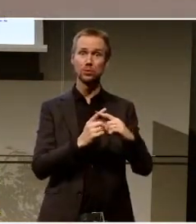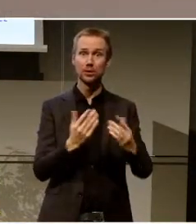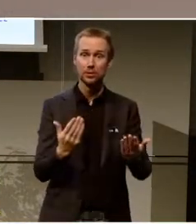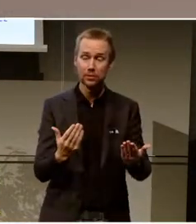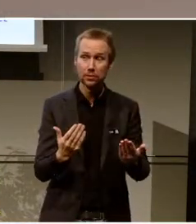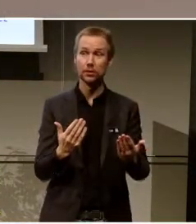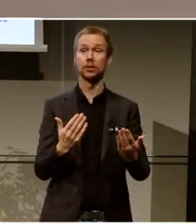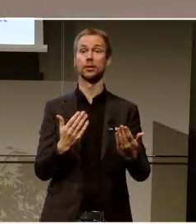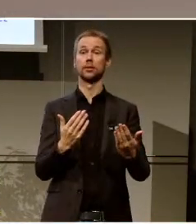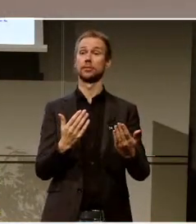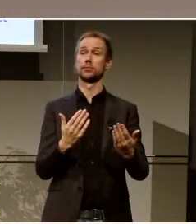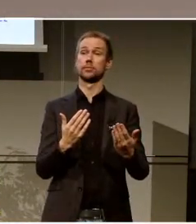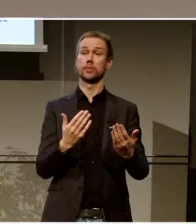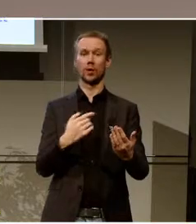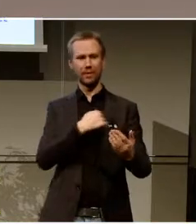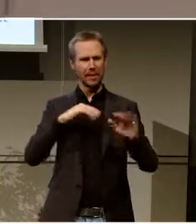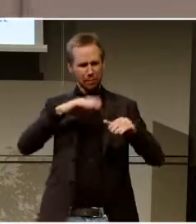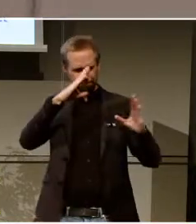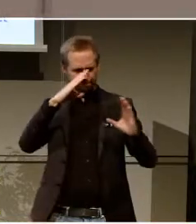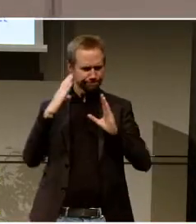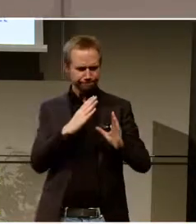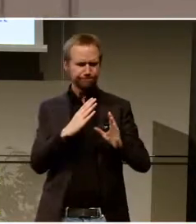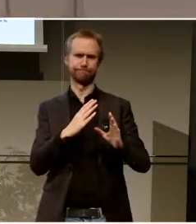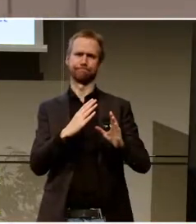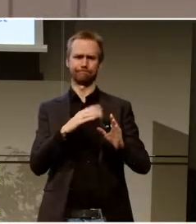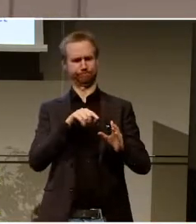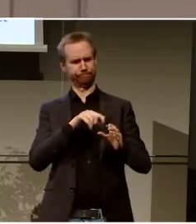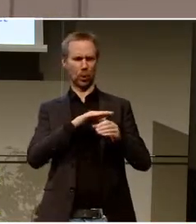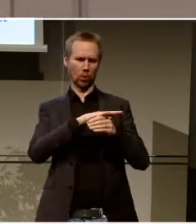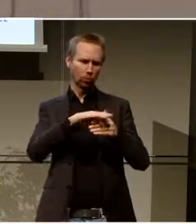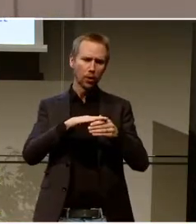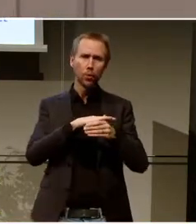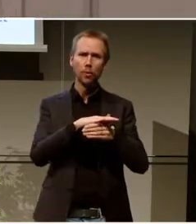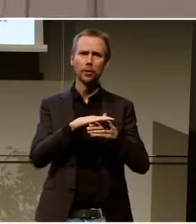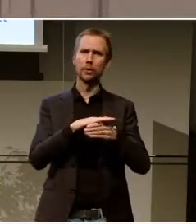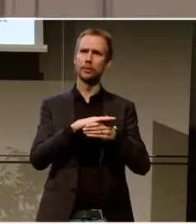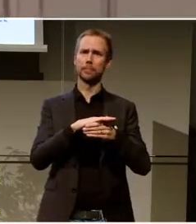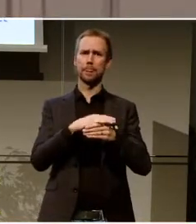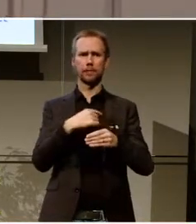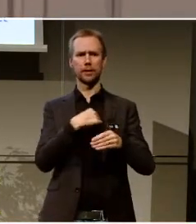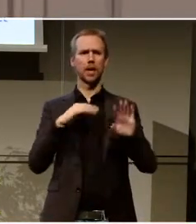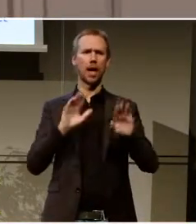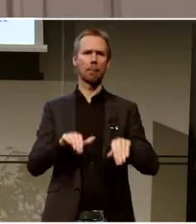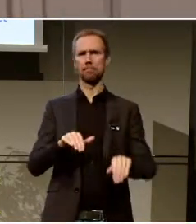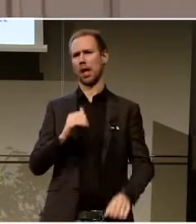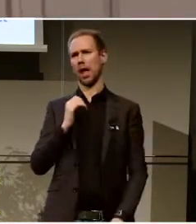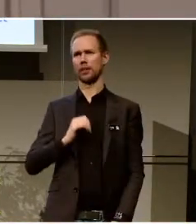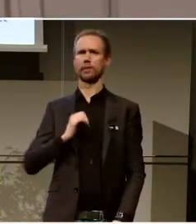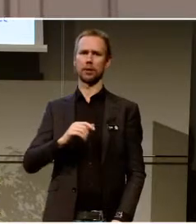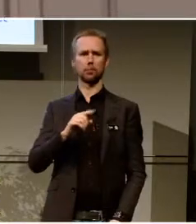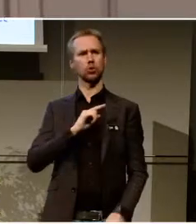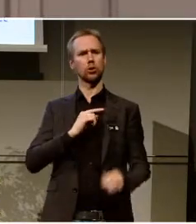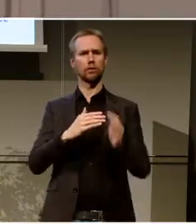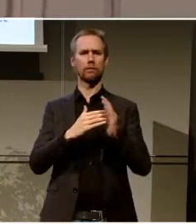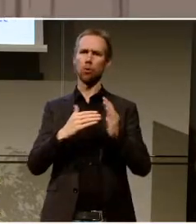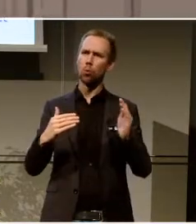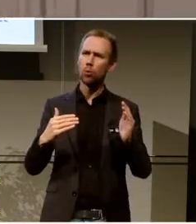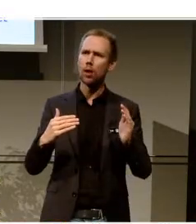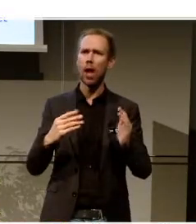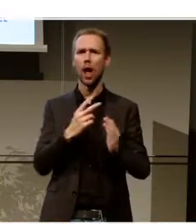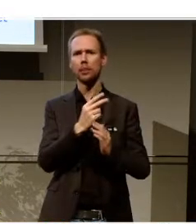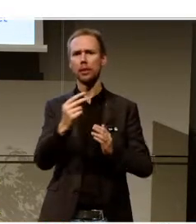När vi har jobbat med området så har vi utgått från mycket av det arbete som tidigare gjort. Det finns ju väldigt